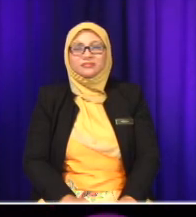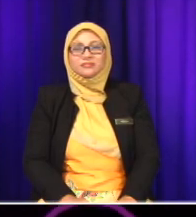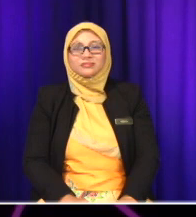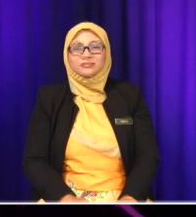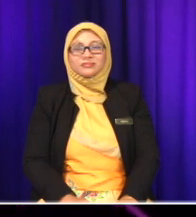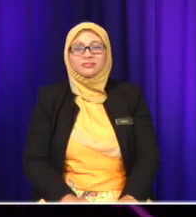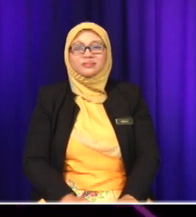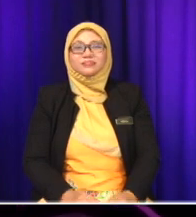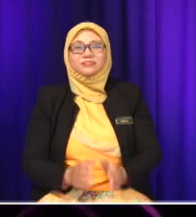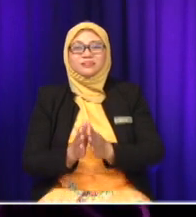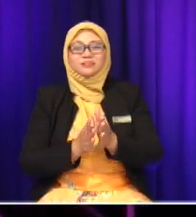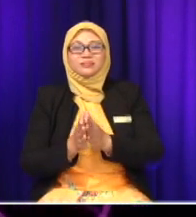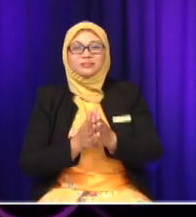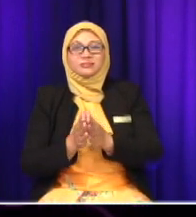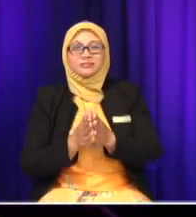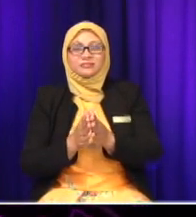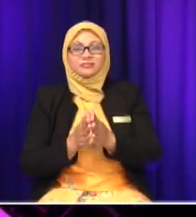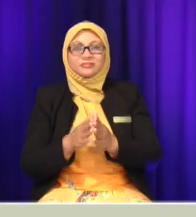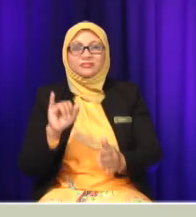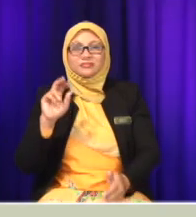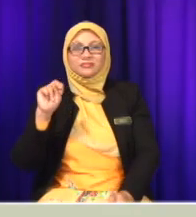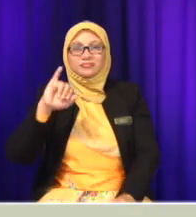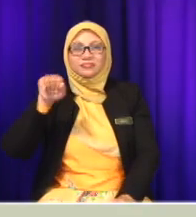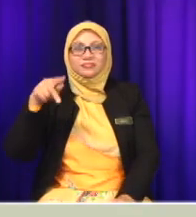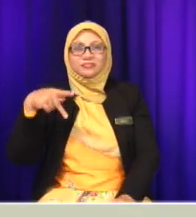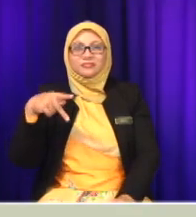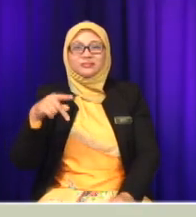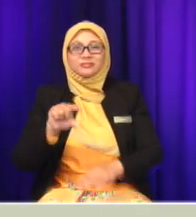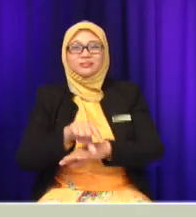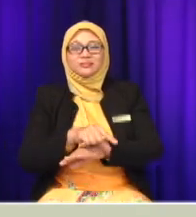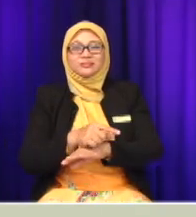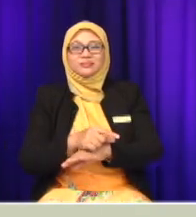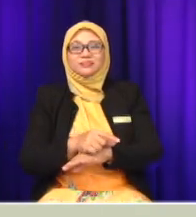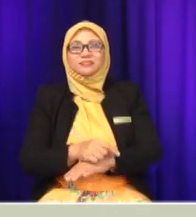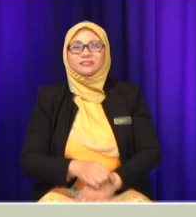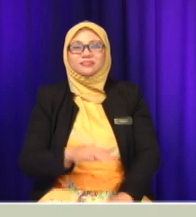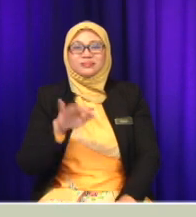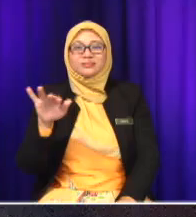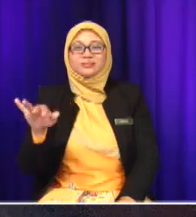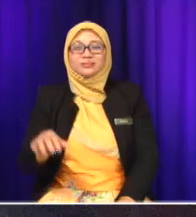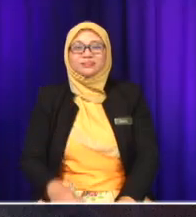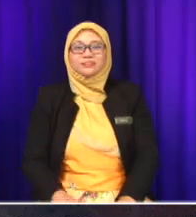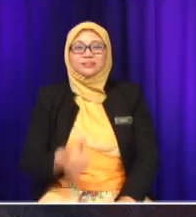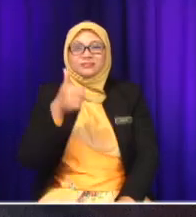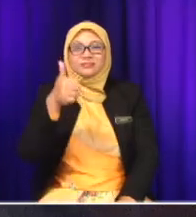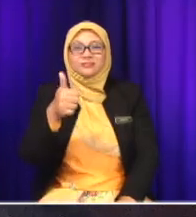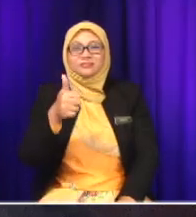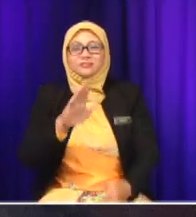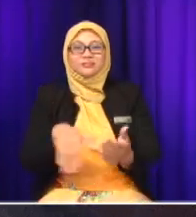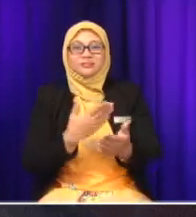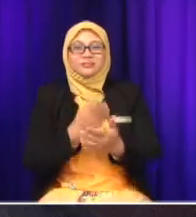Reti Oke valve lapping se Oke Betul tahniah Azhar hebat Oke soalan yang